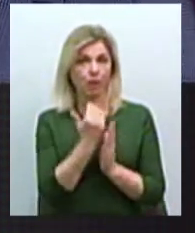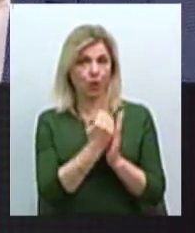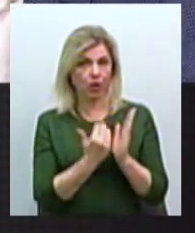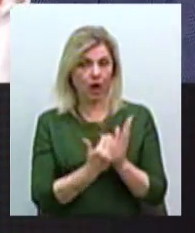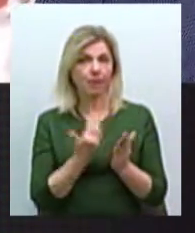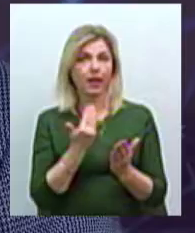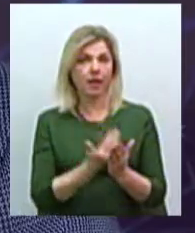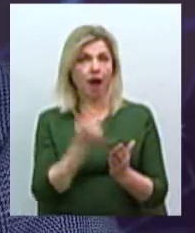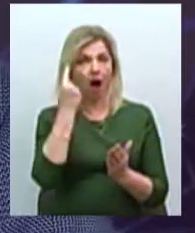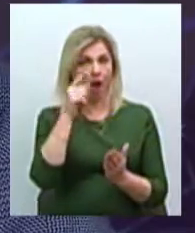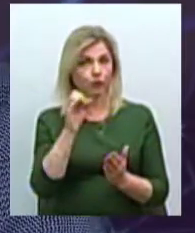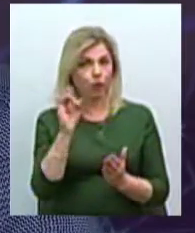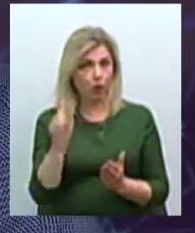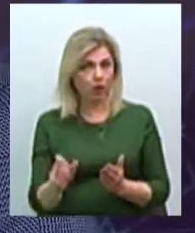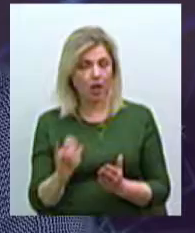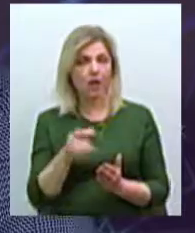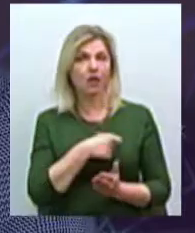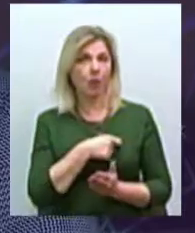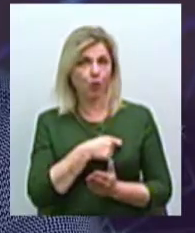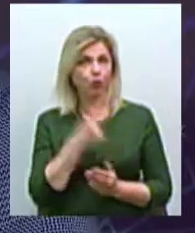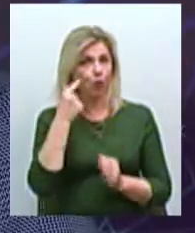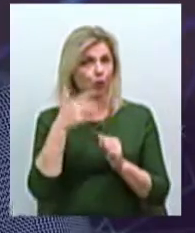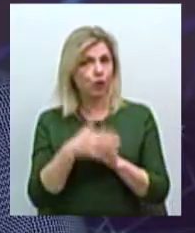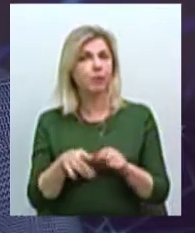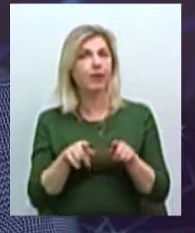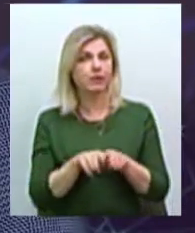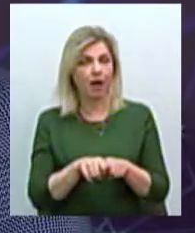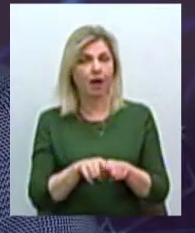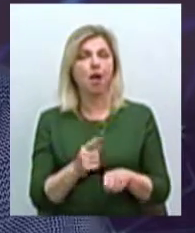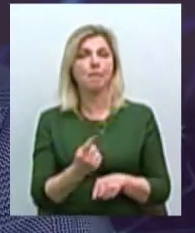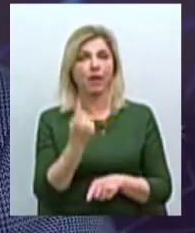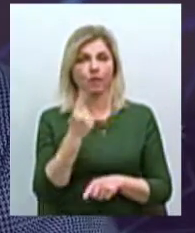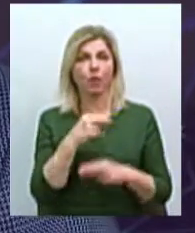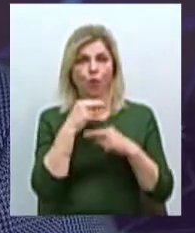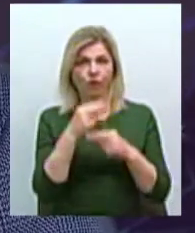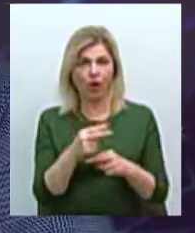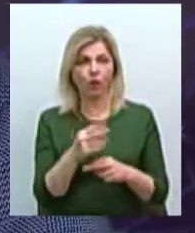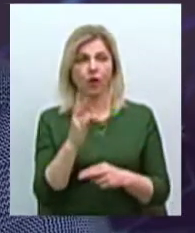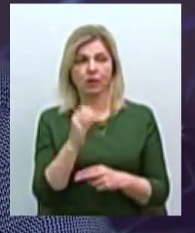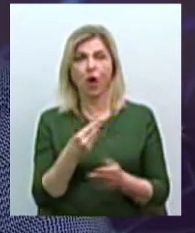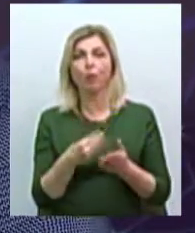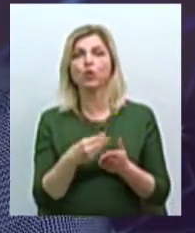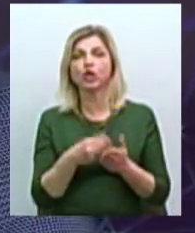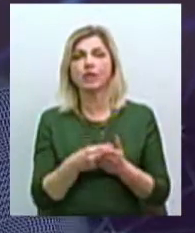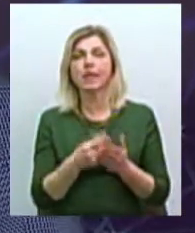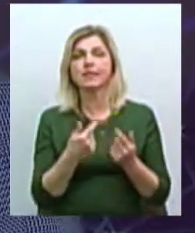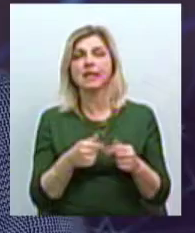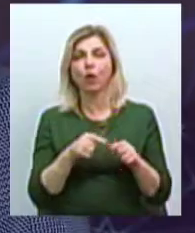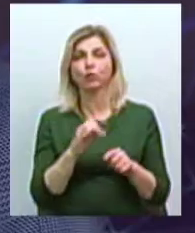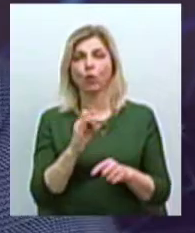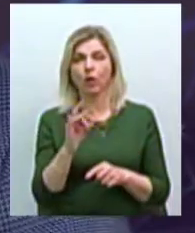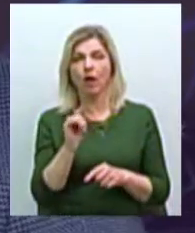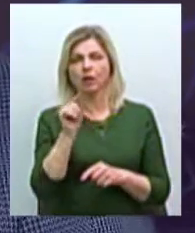і депутатський корпус розумів це питання таким чином, що першу увагу ми звернемо на бюджетний сектор, оскільки саме